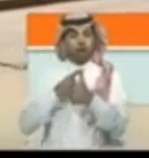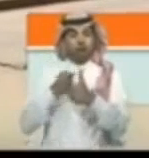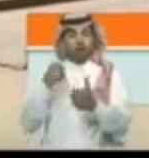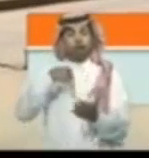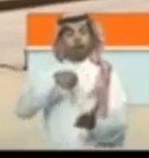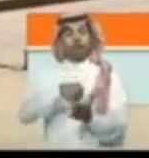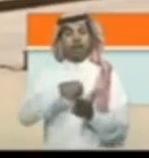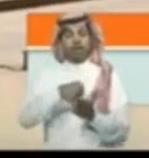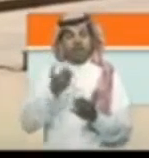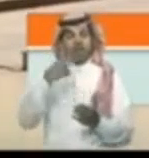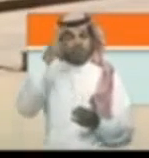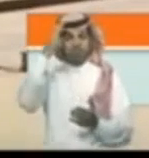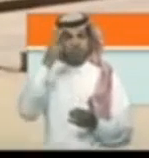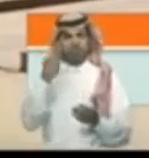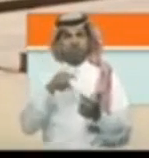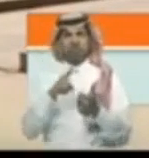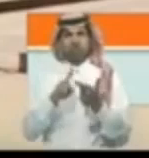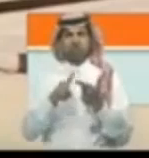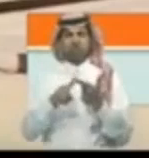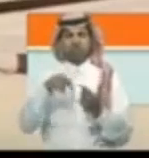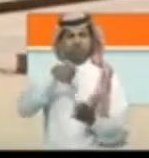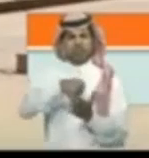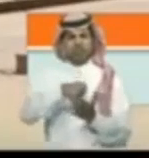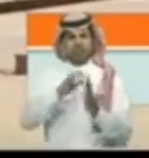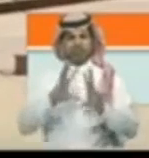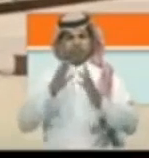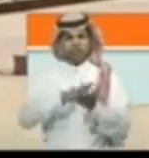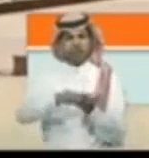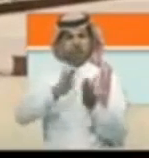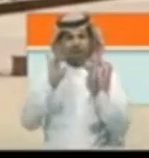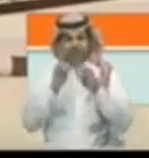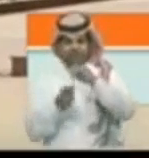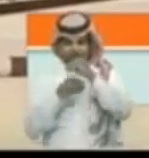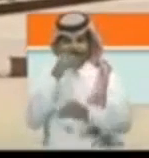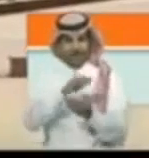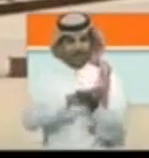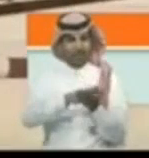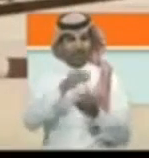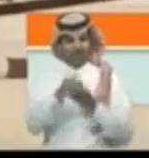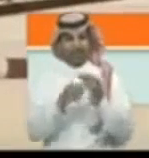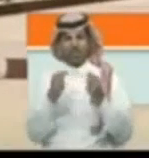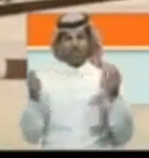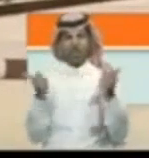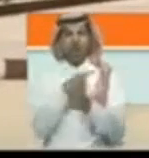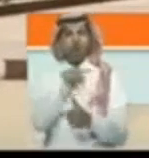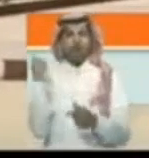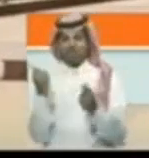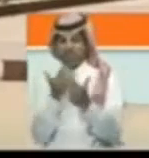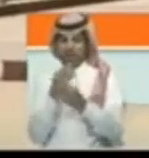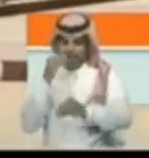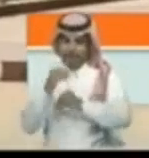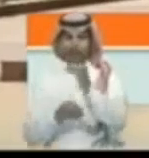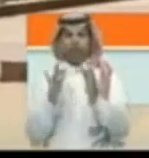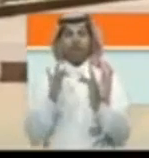المركز الوطني للأرصاد والمركز الوطني لتنمية الغطاء النباتي ومكافحة التصحر والمركز